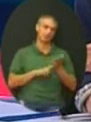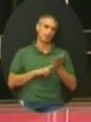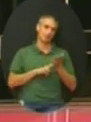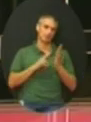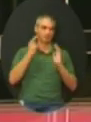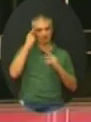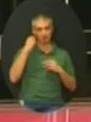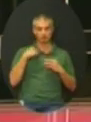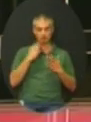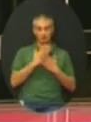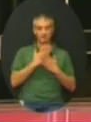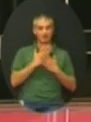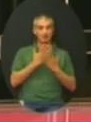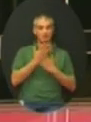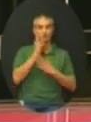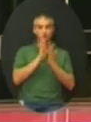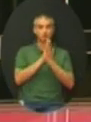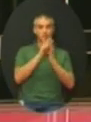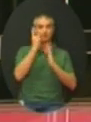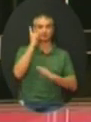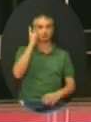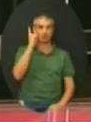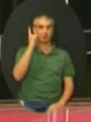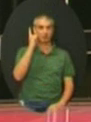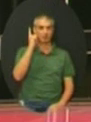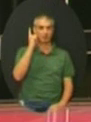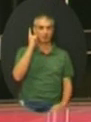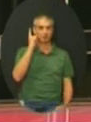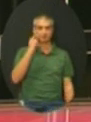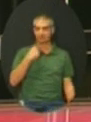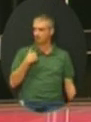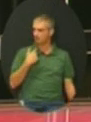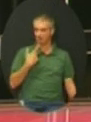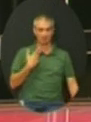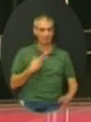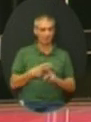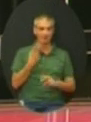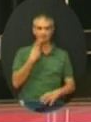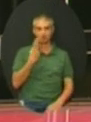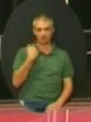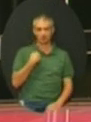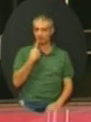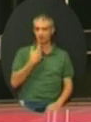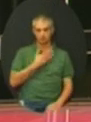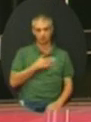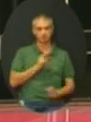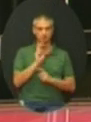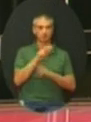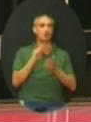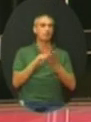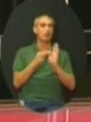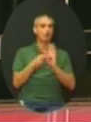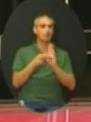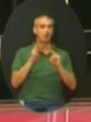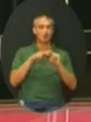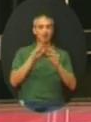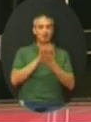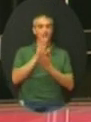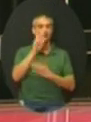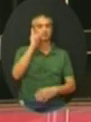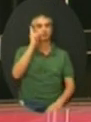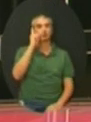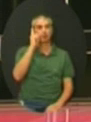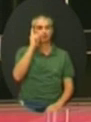שלי. עברו כבר 17 שנים מאז, אני רק לפני שנתיים מאזתי להגיד שאני הולך לפוליטיקה, אחרי 15